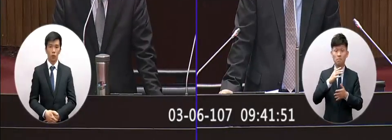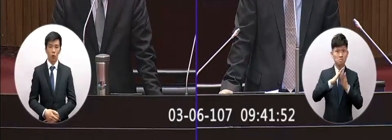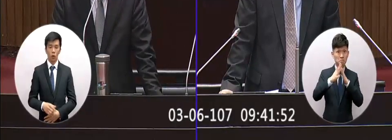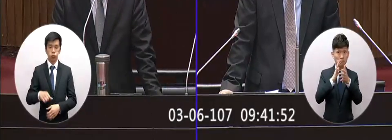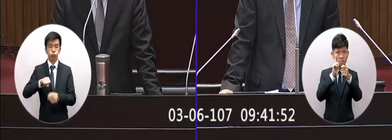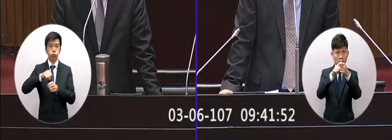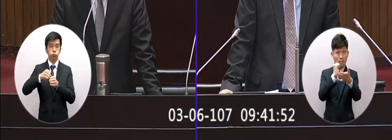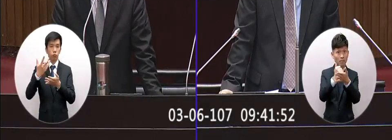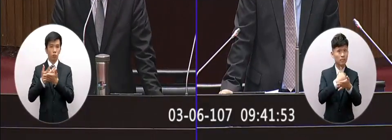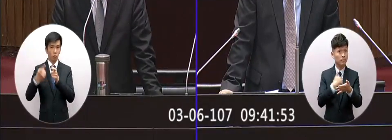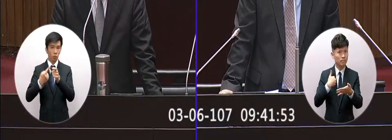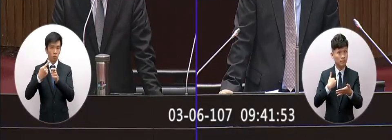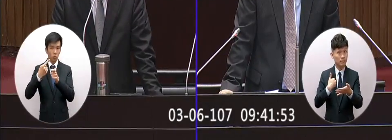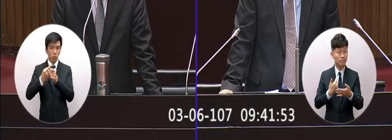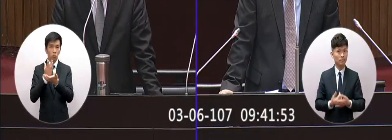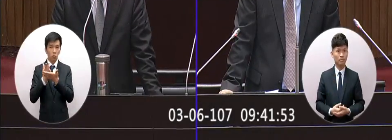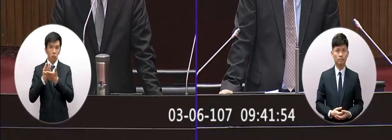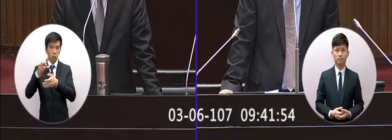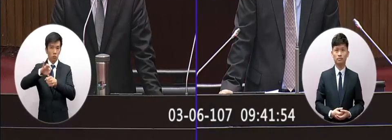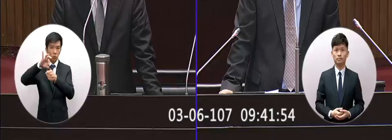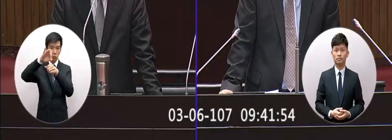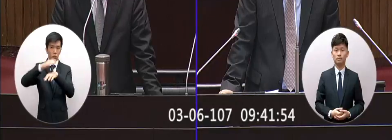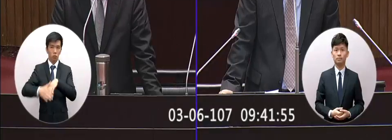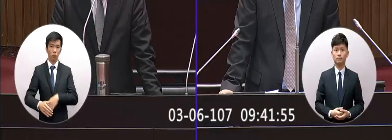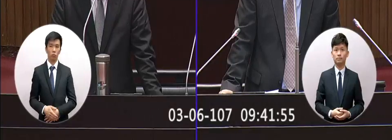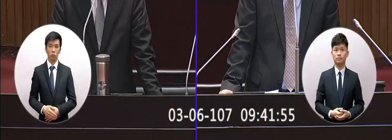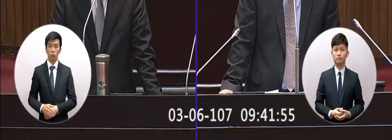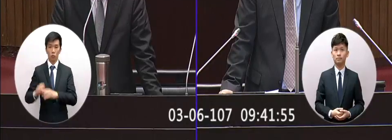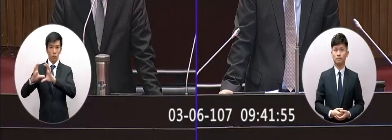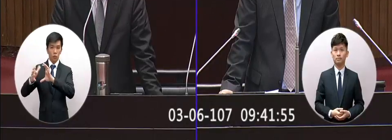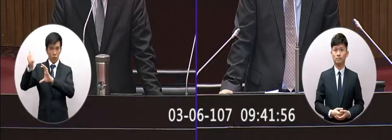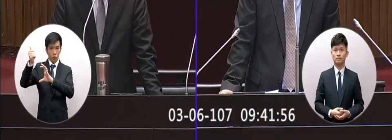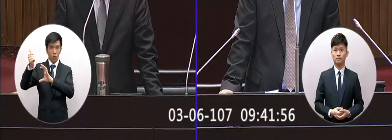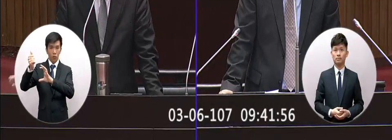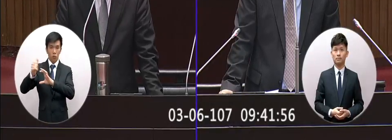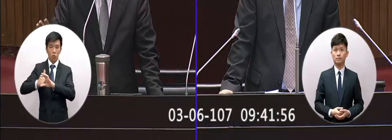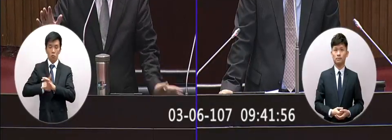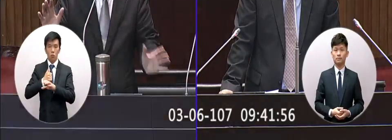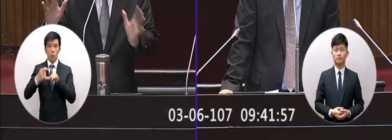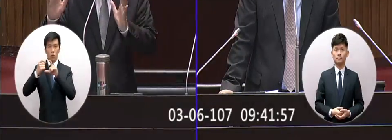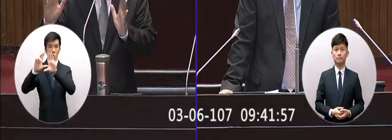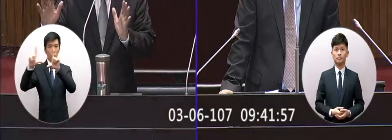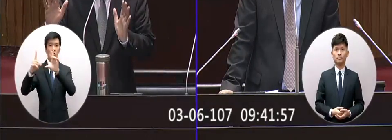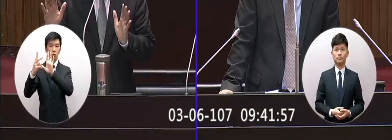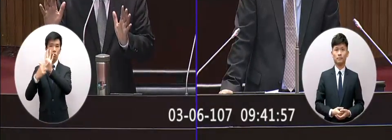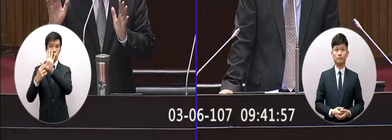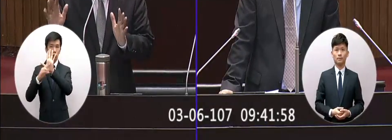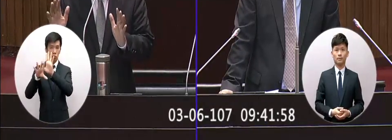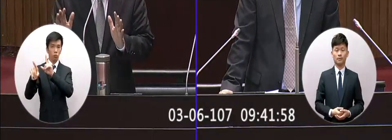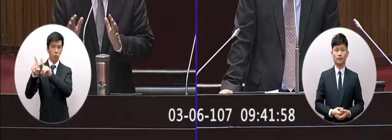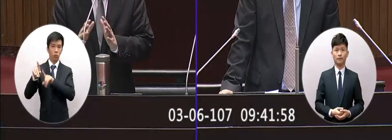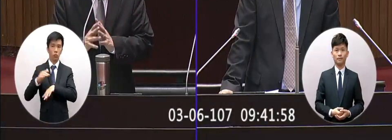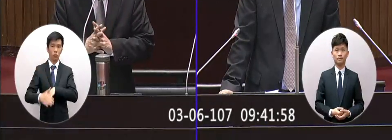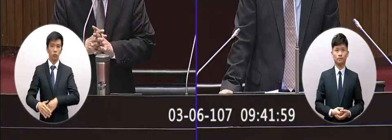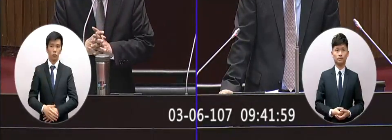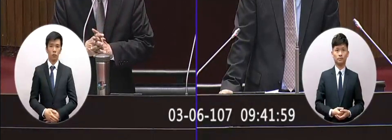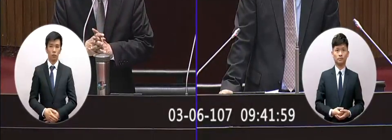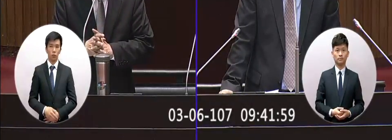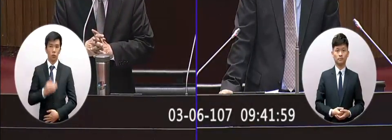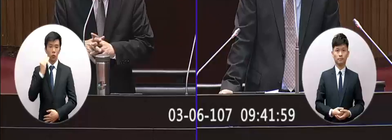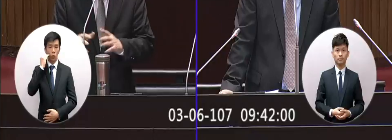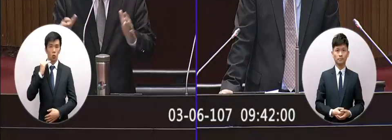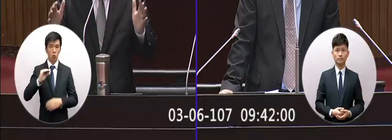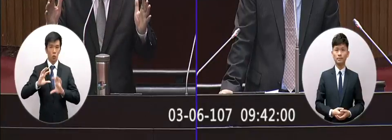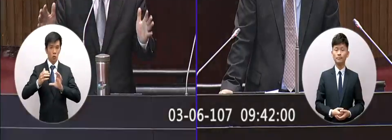目标， 我们每年都会增加，因为总统已经公开指示嘛。那就是说，我们针对我们需要的这个国防武